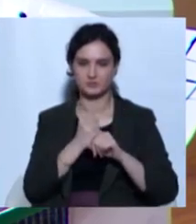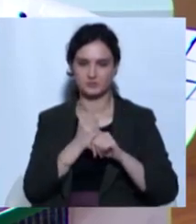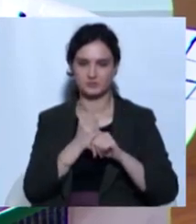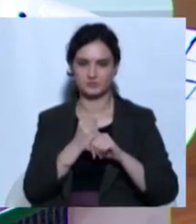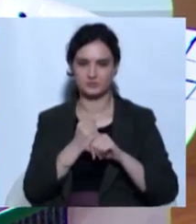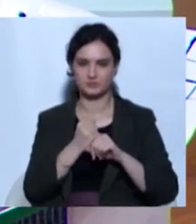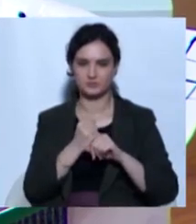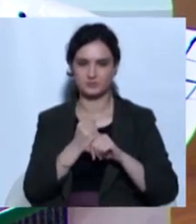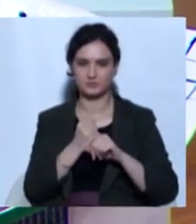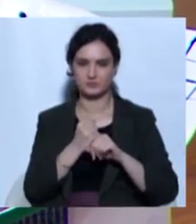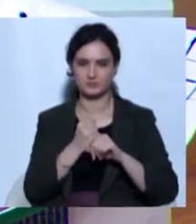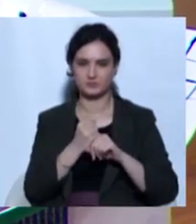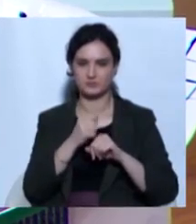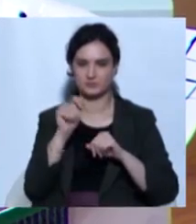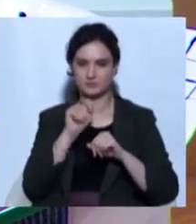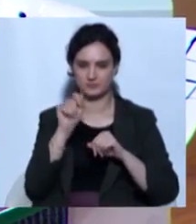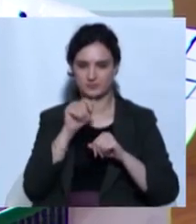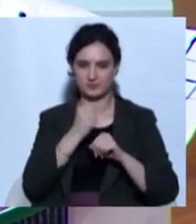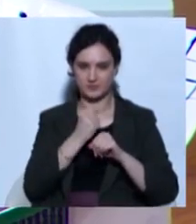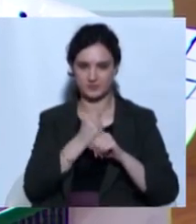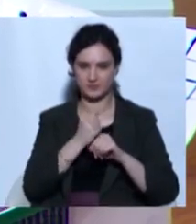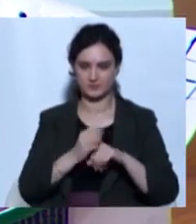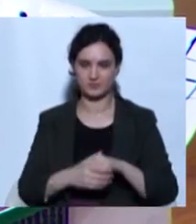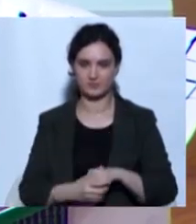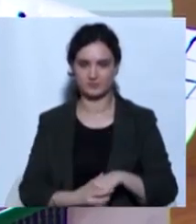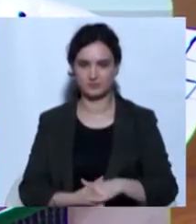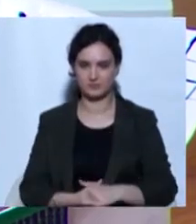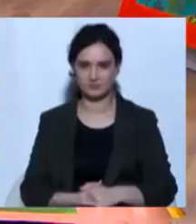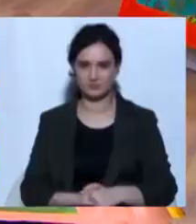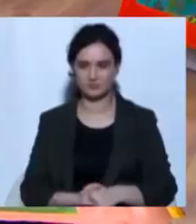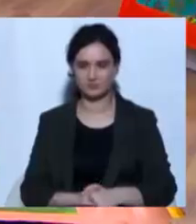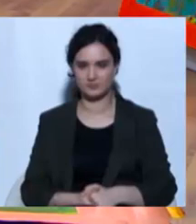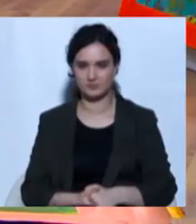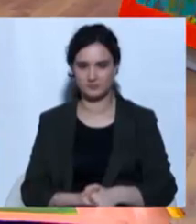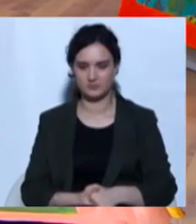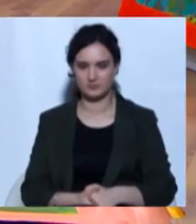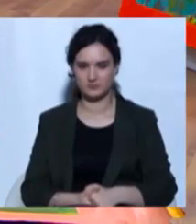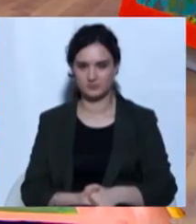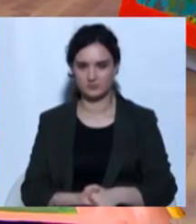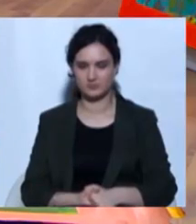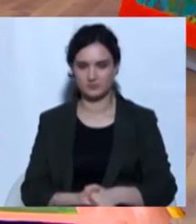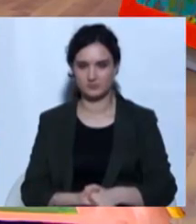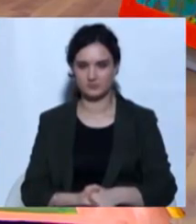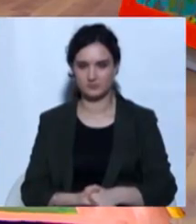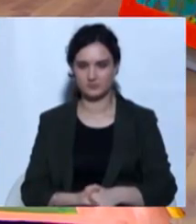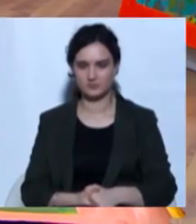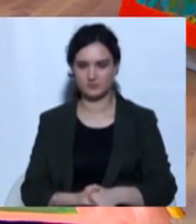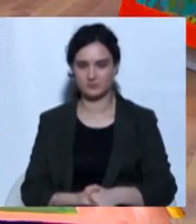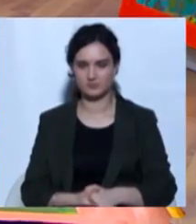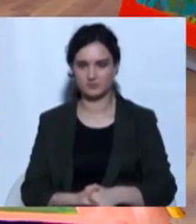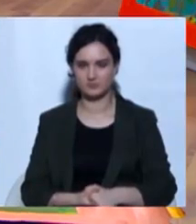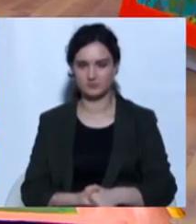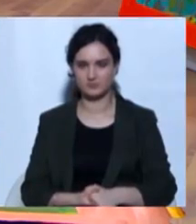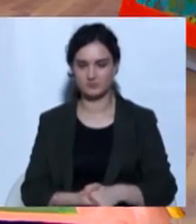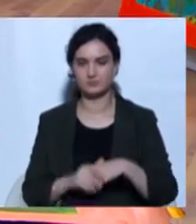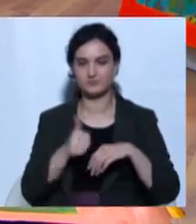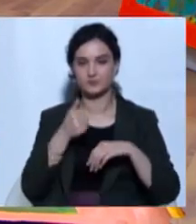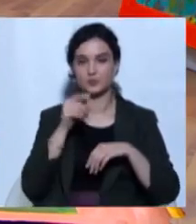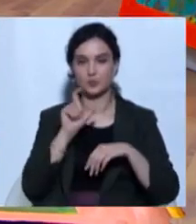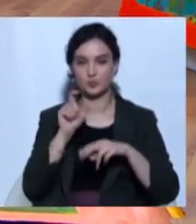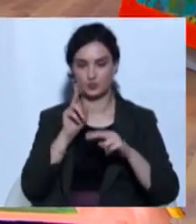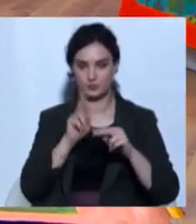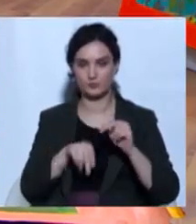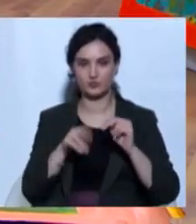ან აი ეს გავაკეთოთ მოდი. კიდევ რომელი გავაკეთოთ? ჯერ ლურჯი